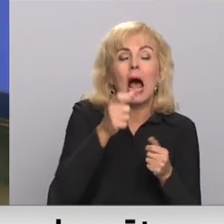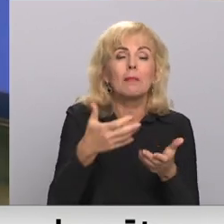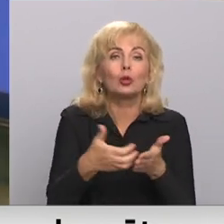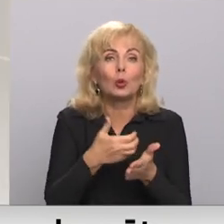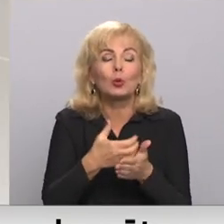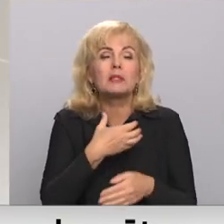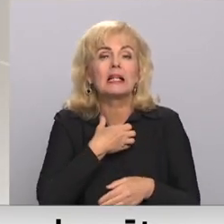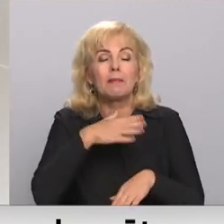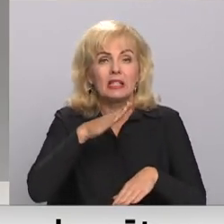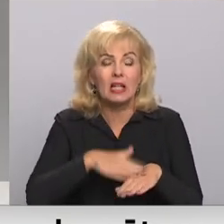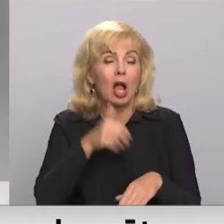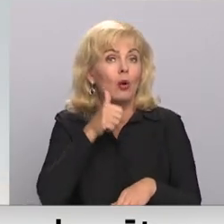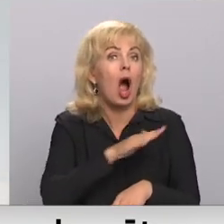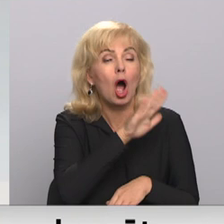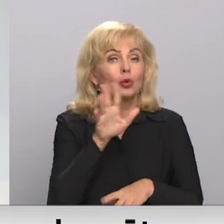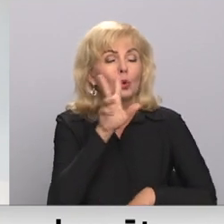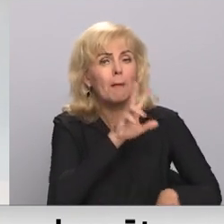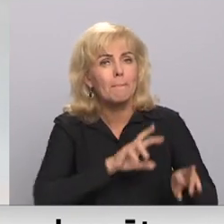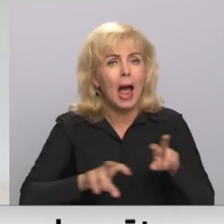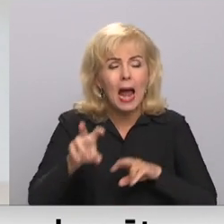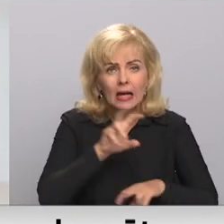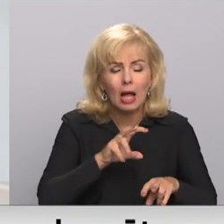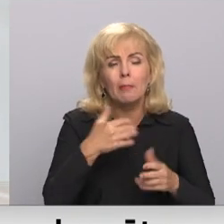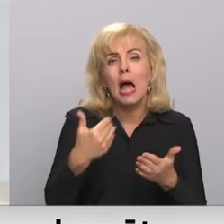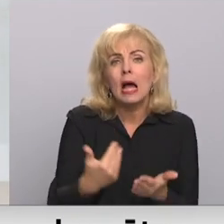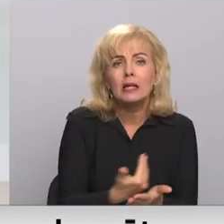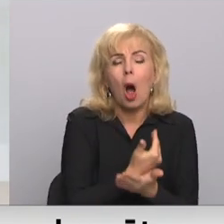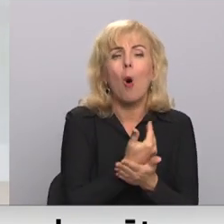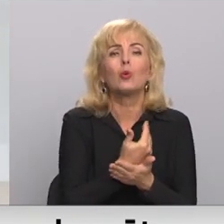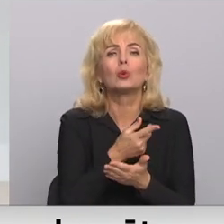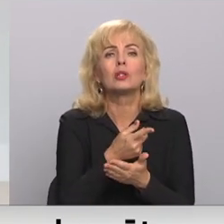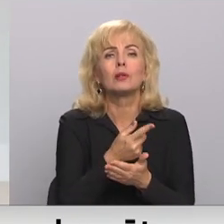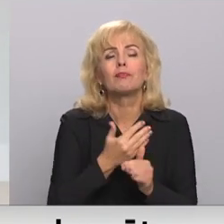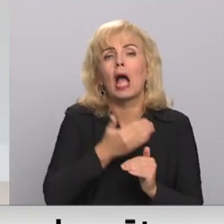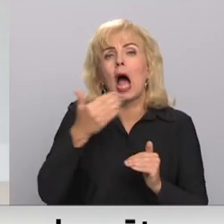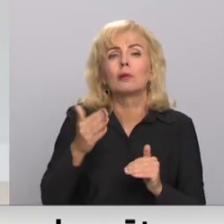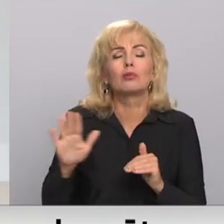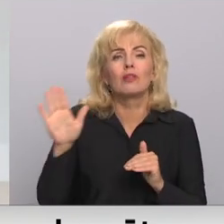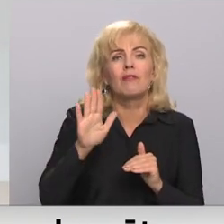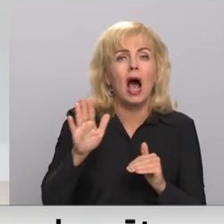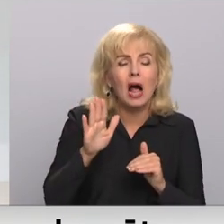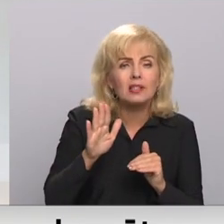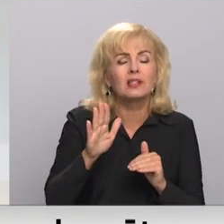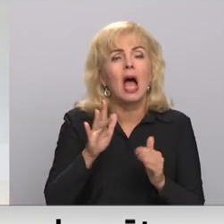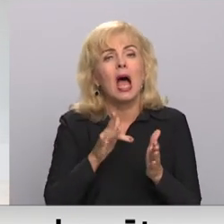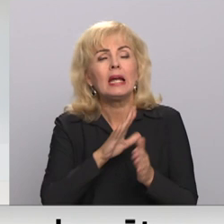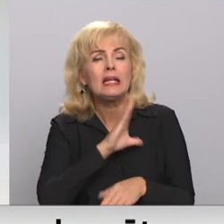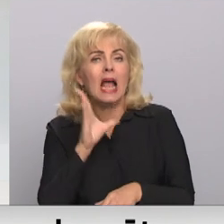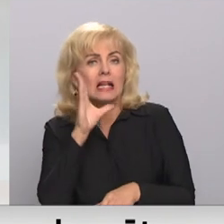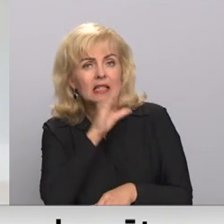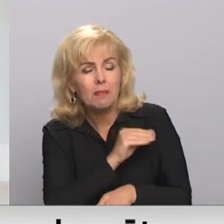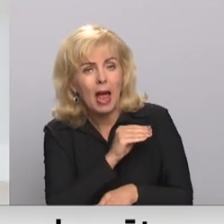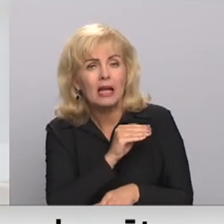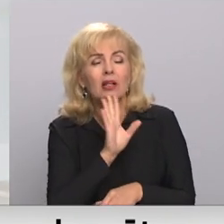slimības dēļ. Katru dienu arī meklējam gan jauns, teiksim, ārpus valsts virzīšanas iespējas, gan arī to,